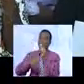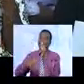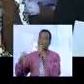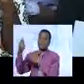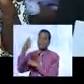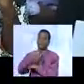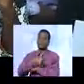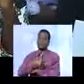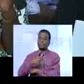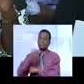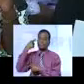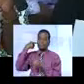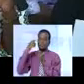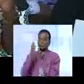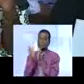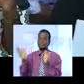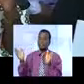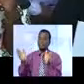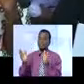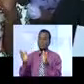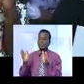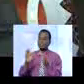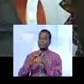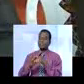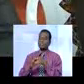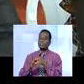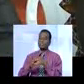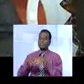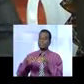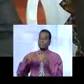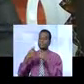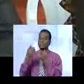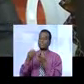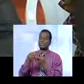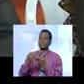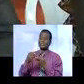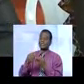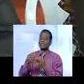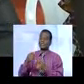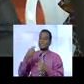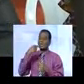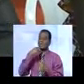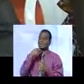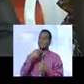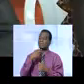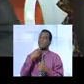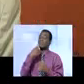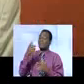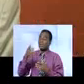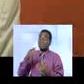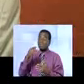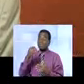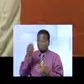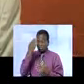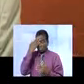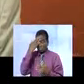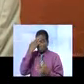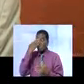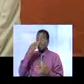Le secrétaire général de la centrale syndicale Humanisme s'est dit conscient du rôle important de la